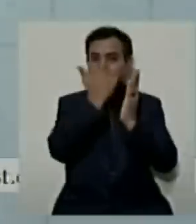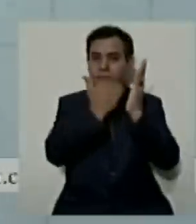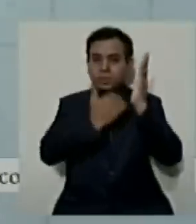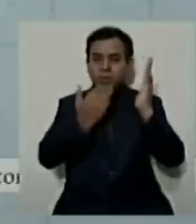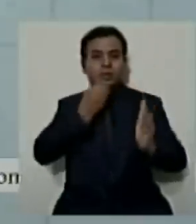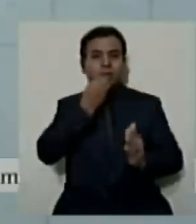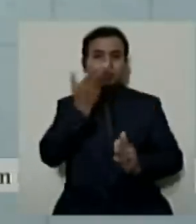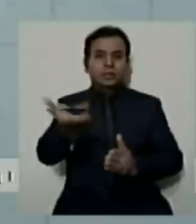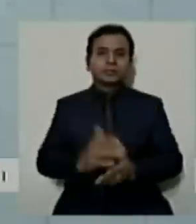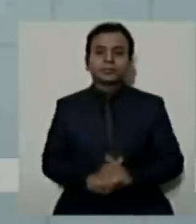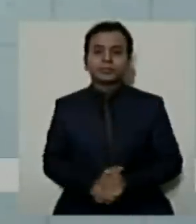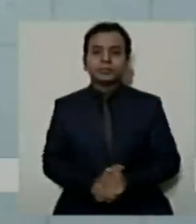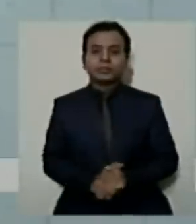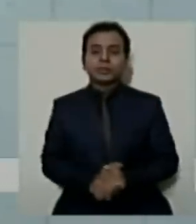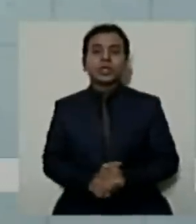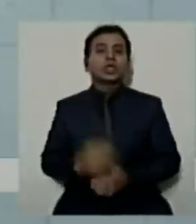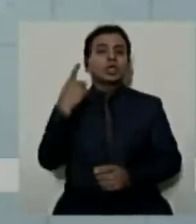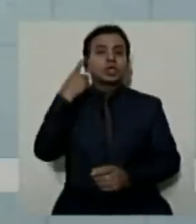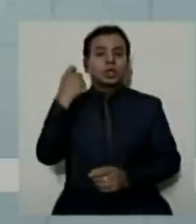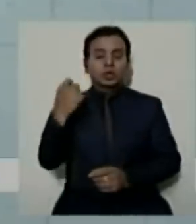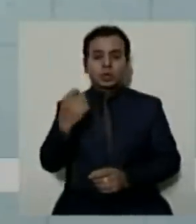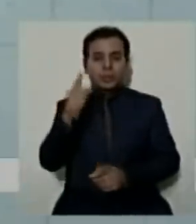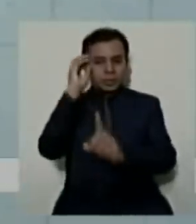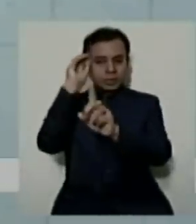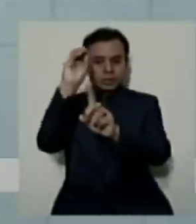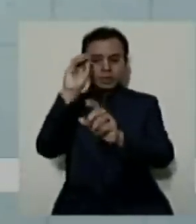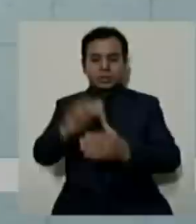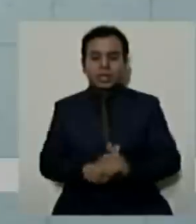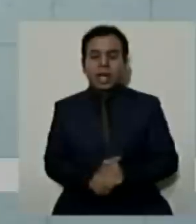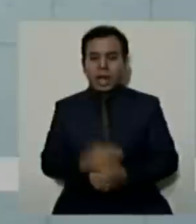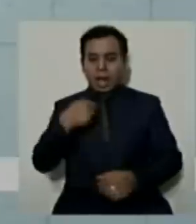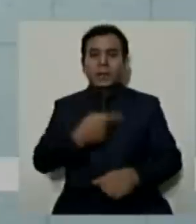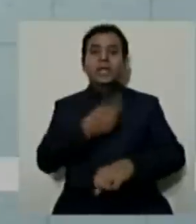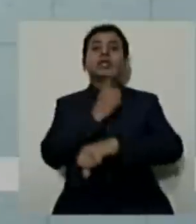অধ্যাপক ডাক্তার নাসিমা সুলতানা, অতিরিক্ত মহাপরিচালক প্রশাসন স্বাস্থ্য অধিদপ্তর।